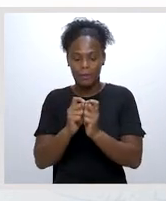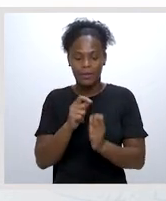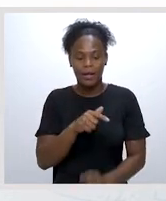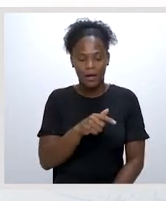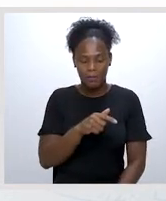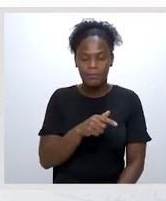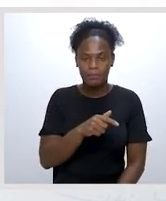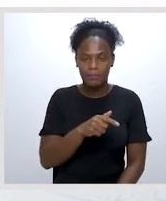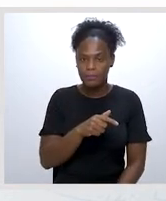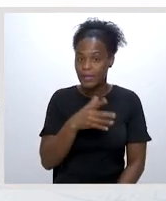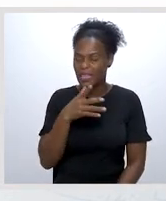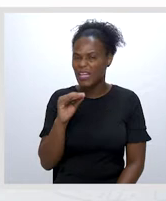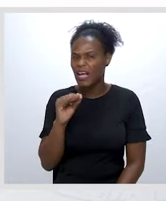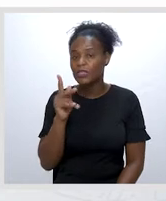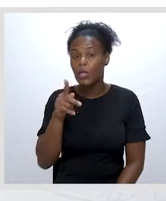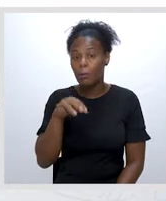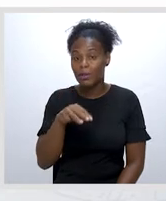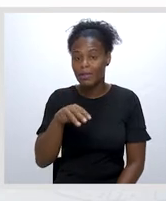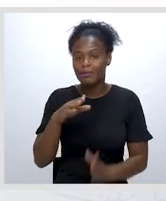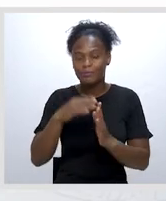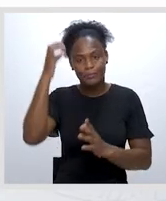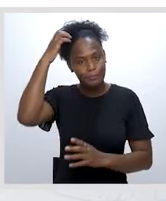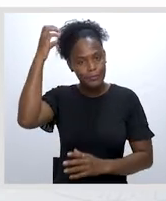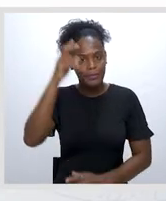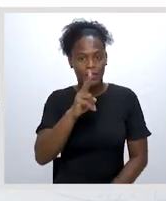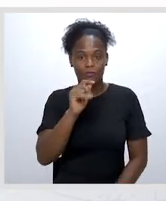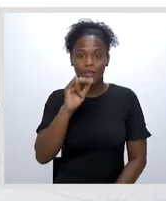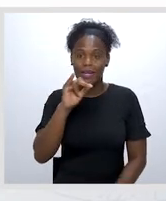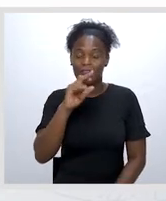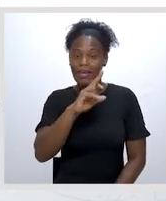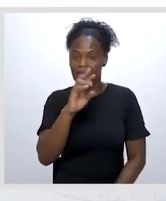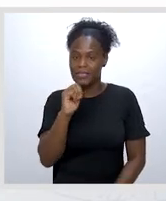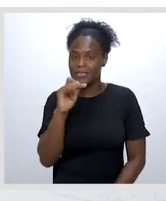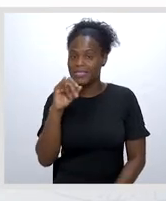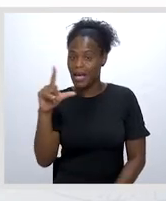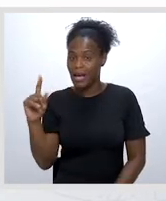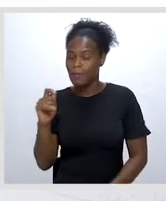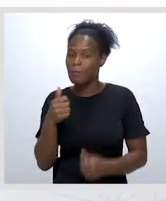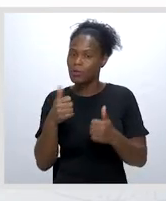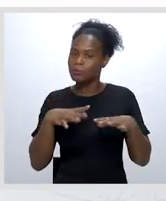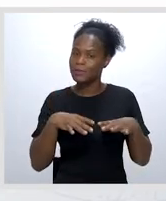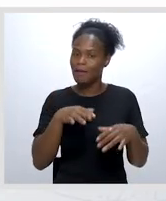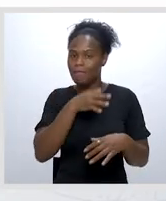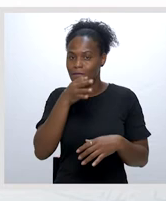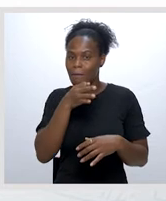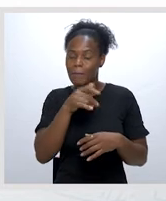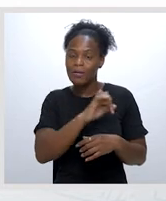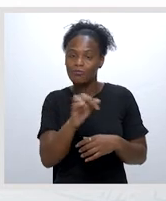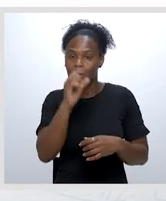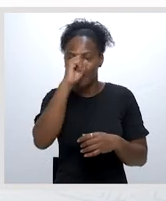Élancourt, à 10 km du château de Versailles. Bonne promenade en famille ou entre amis dans le plus grand